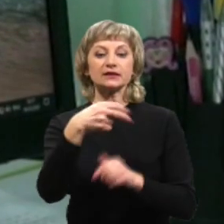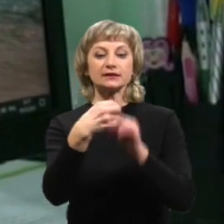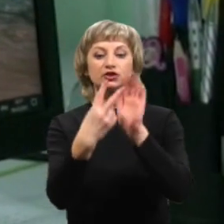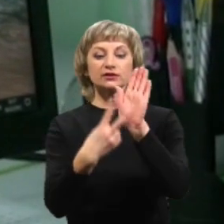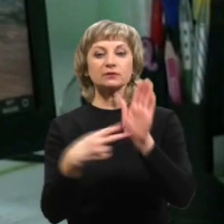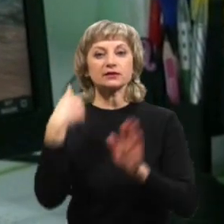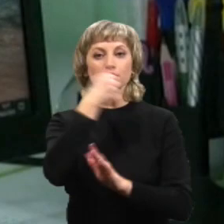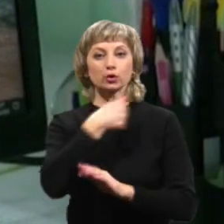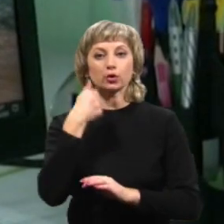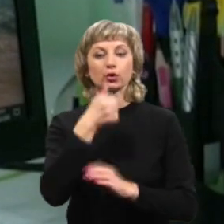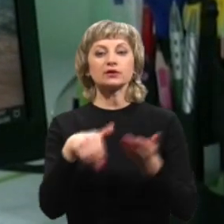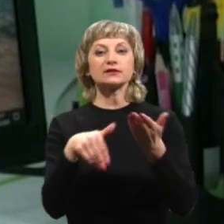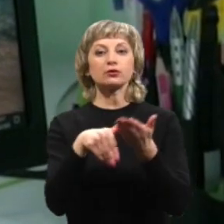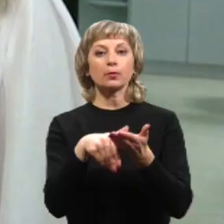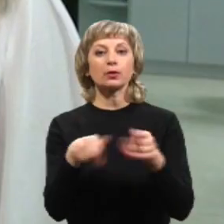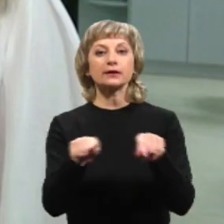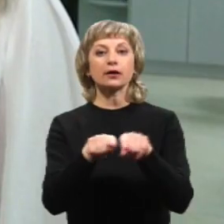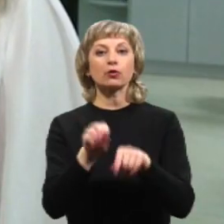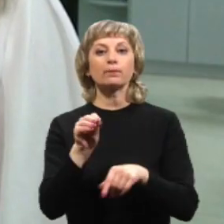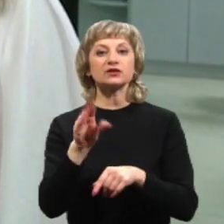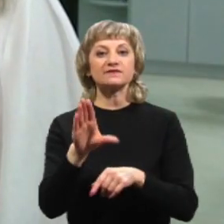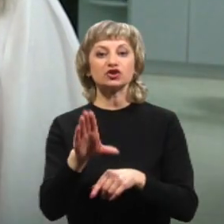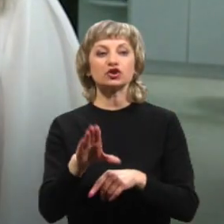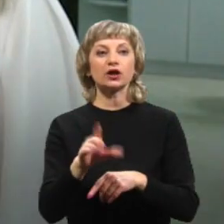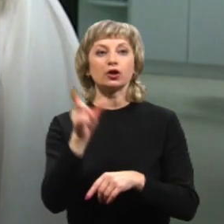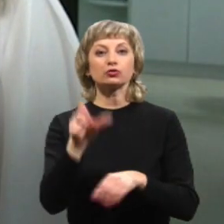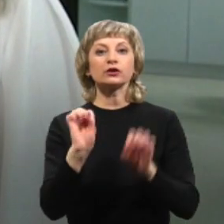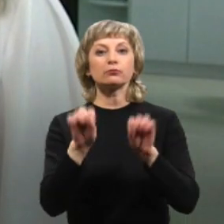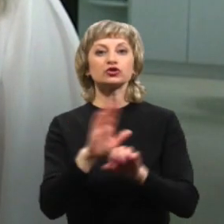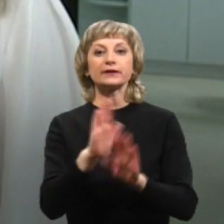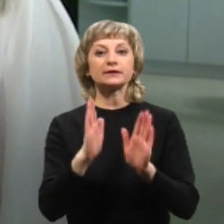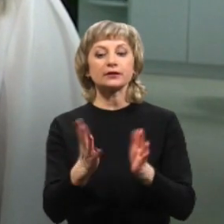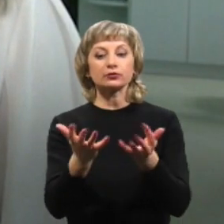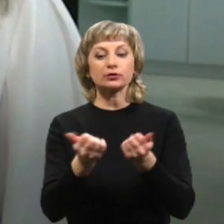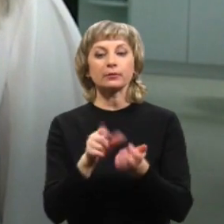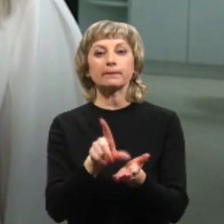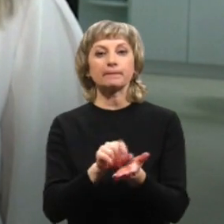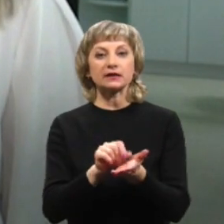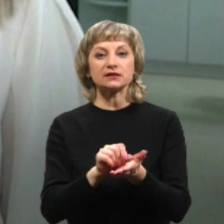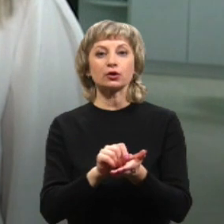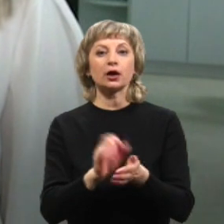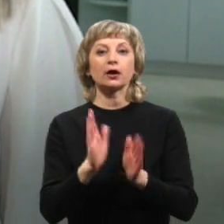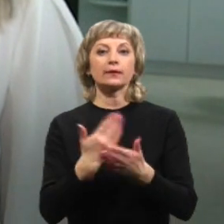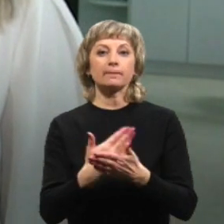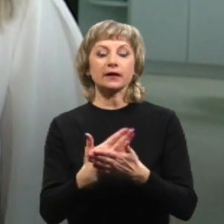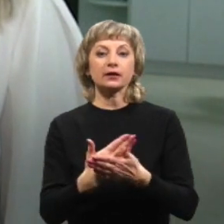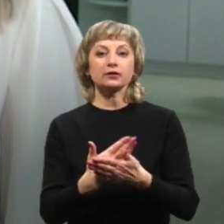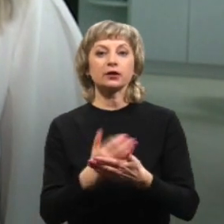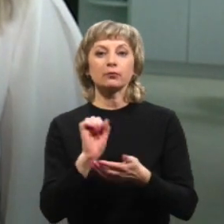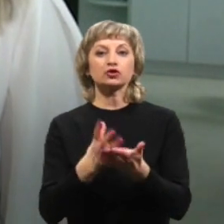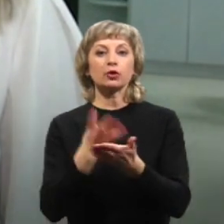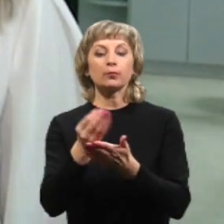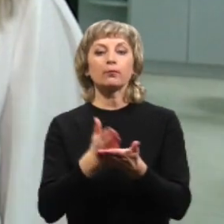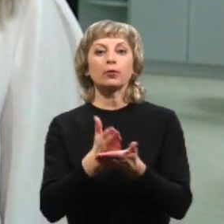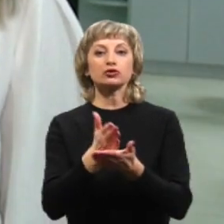2017 року. За допомогою такого посвідчення людина може не тільки отримати пенсію, а, наприклад, оплатити